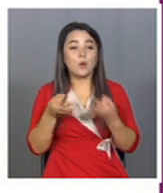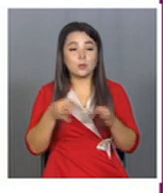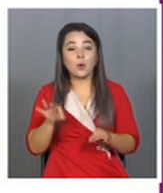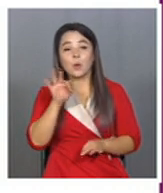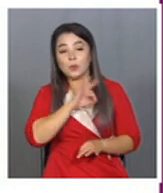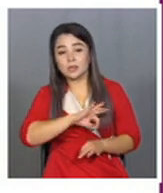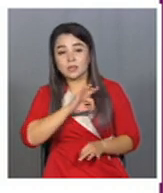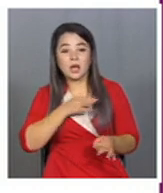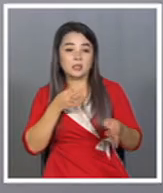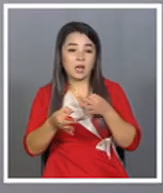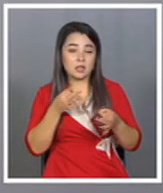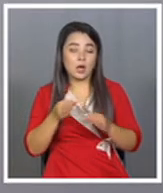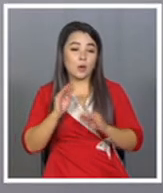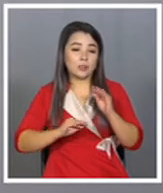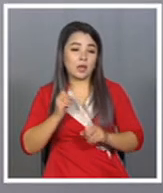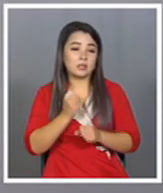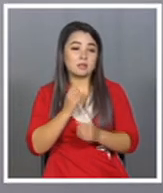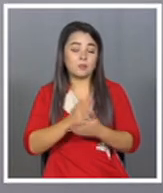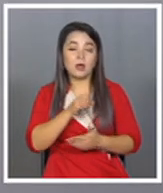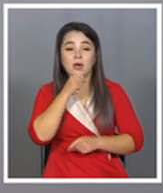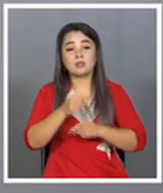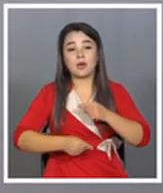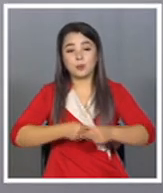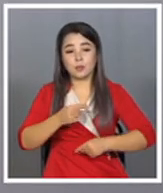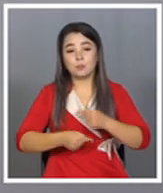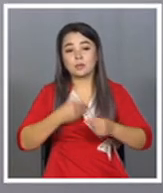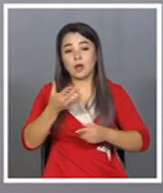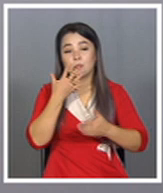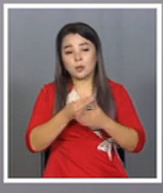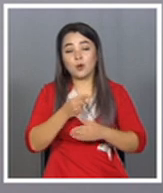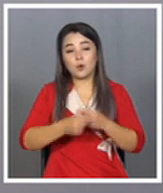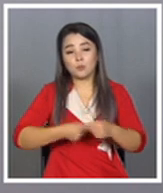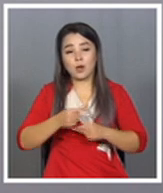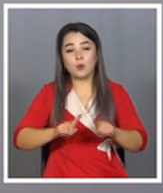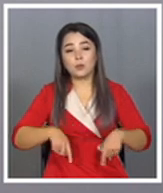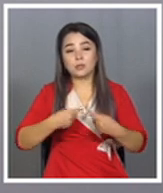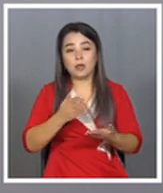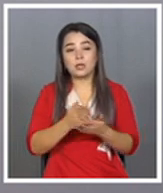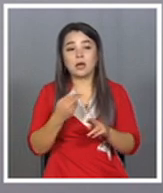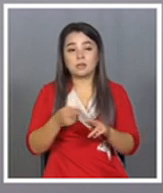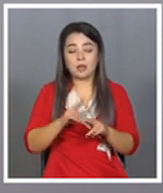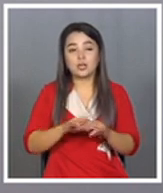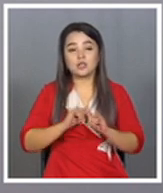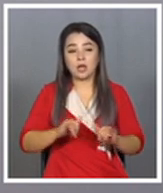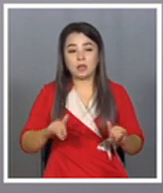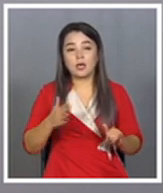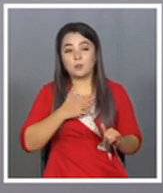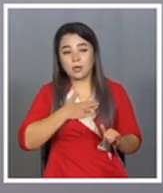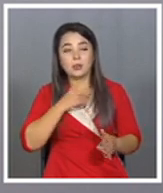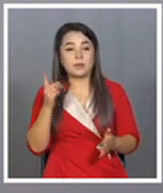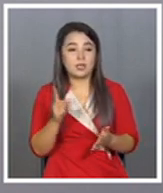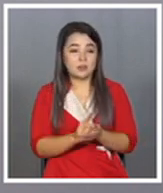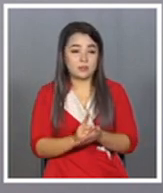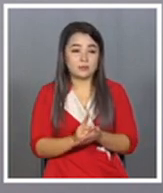қолданып диалог құрдыңыз. Ата-баба өнері ұрпаққа мұра. Сол өнерді жаңғырту біздің